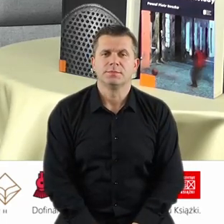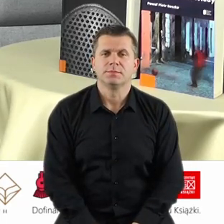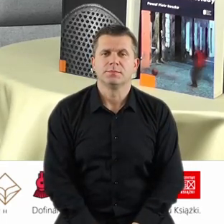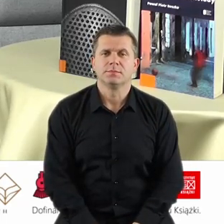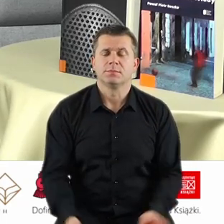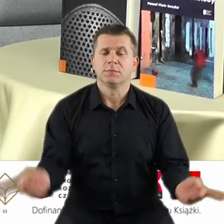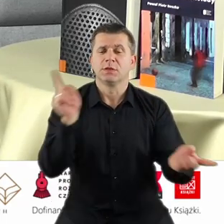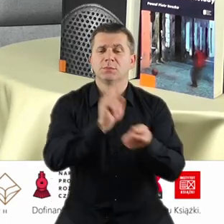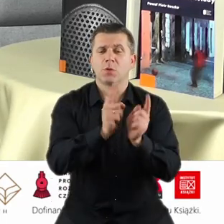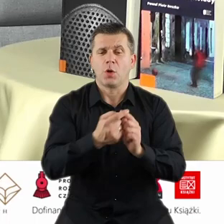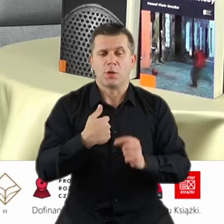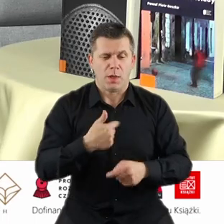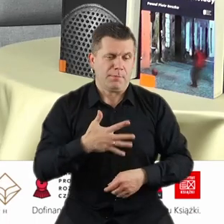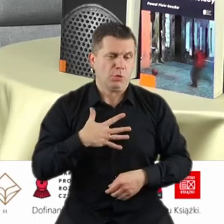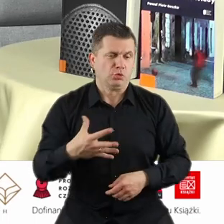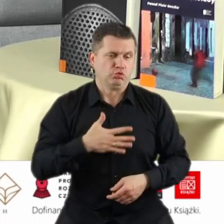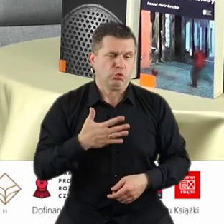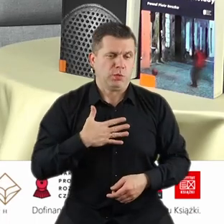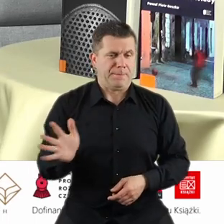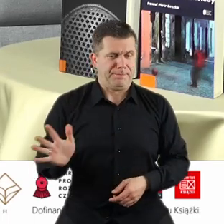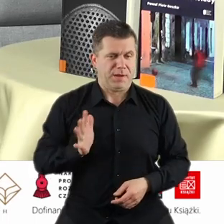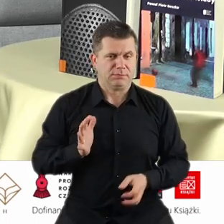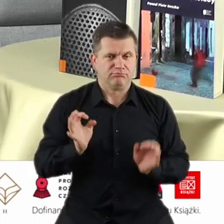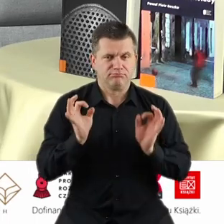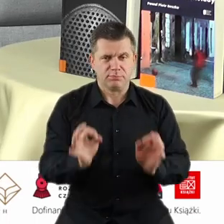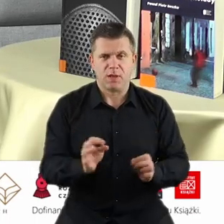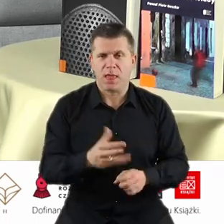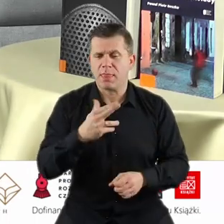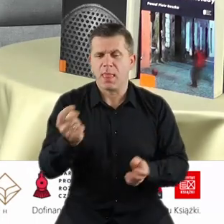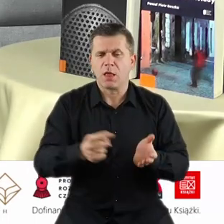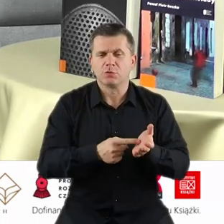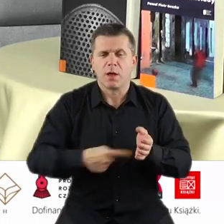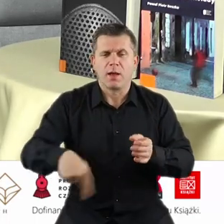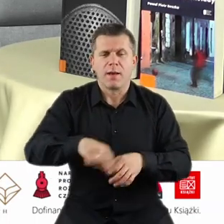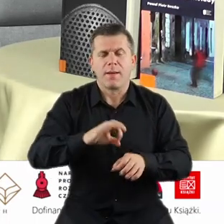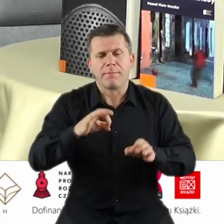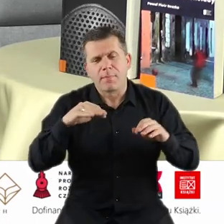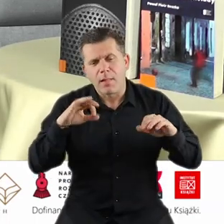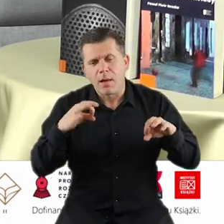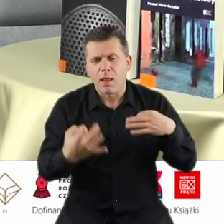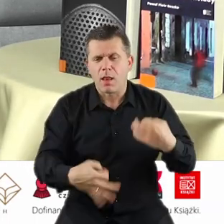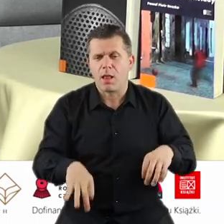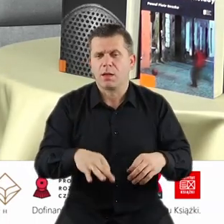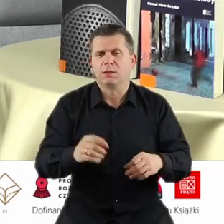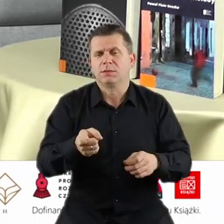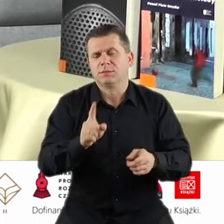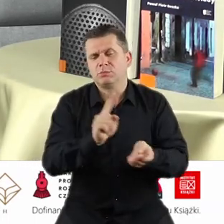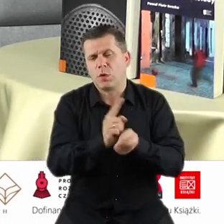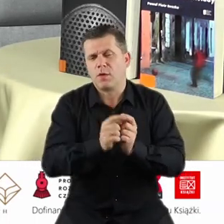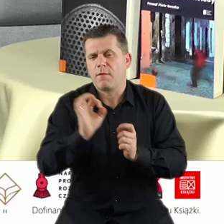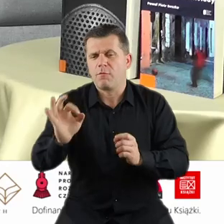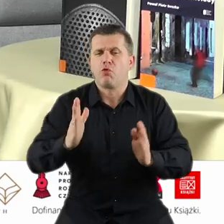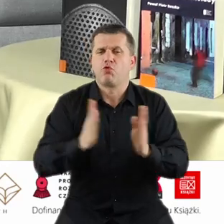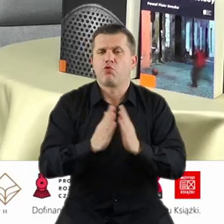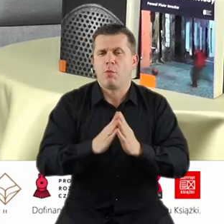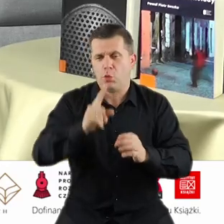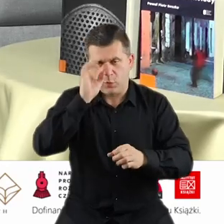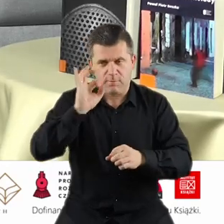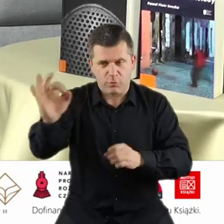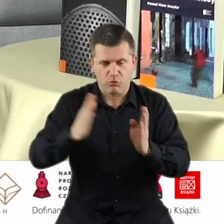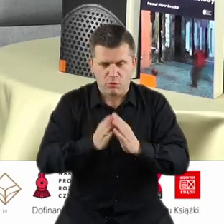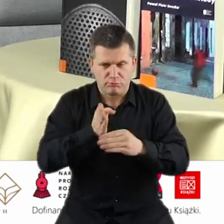na spotkaniu, na którym czują się bezpieczni. Są to najczęściej kameralne spotkania, spotykamy się w domach często